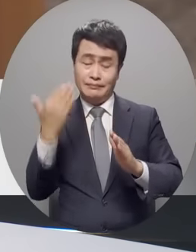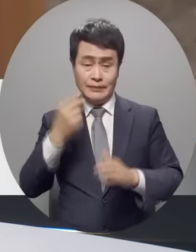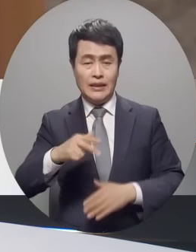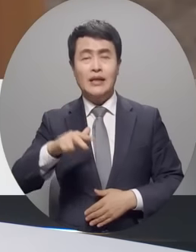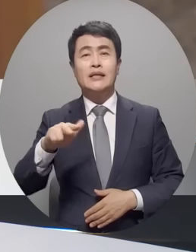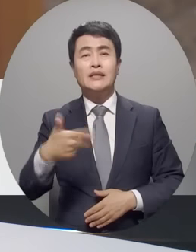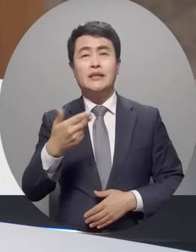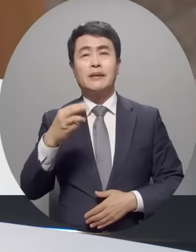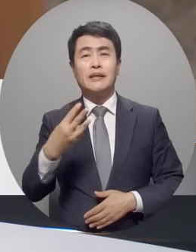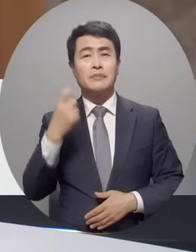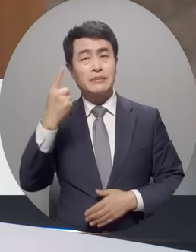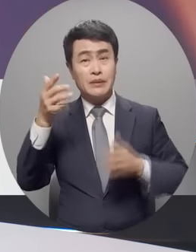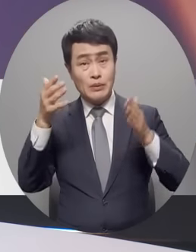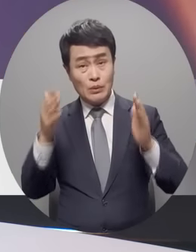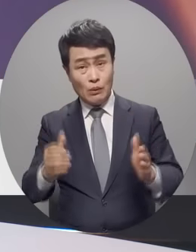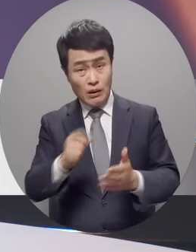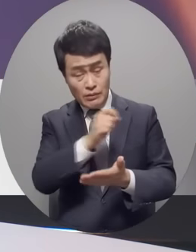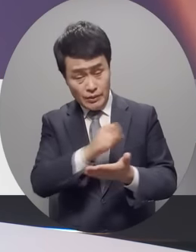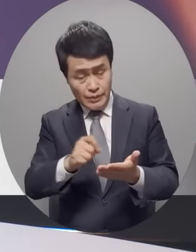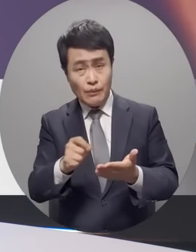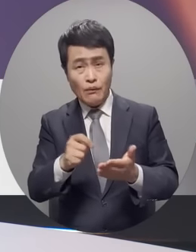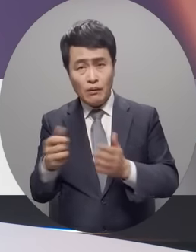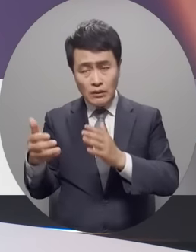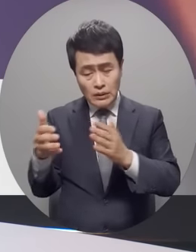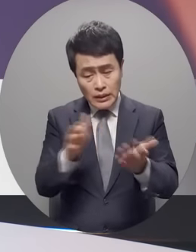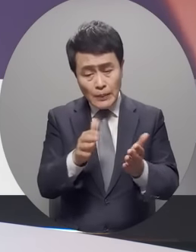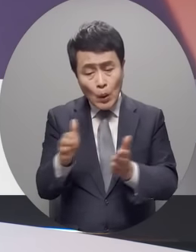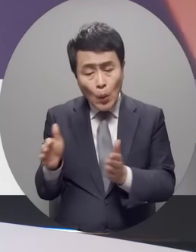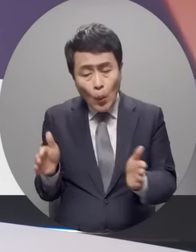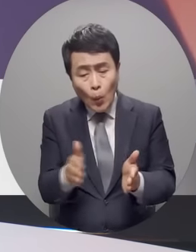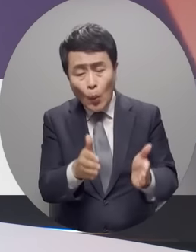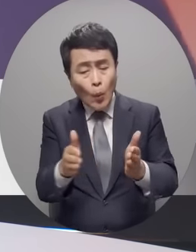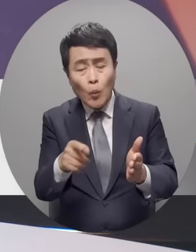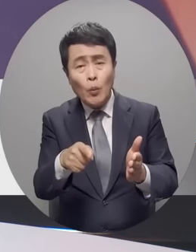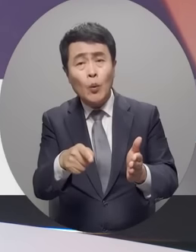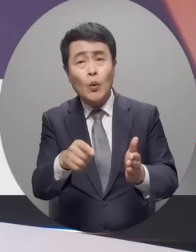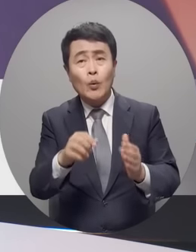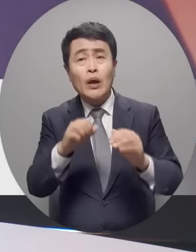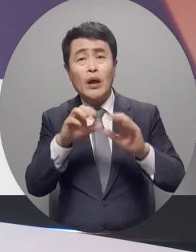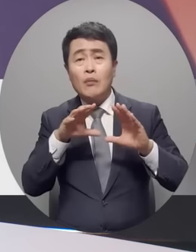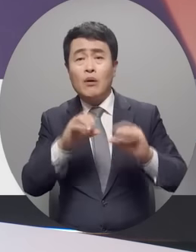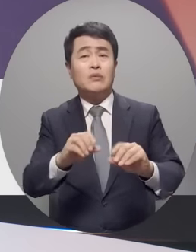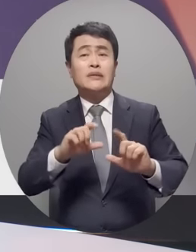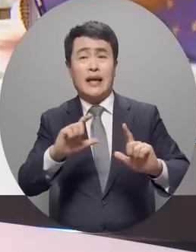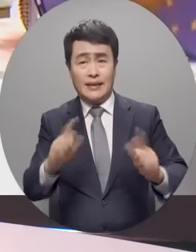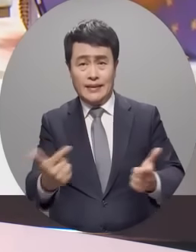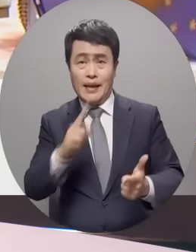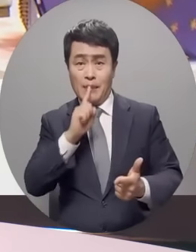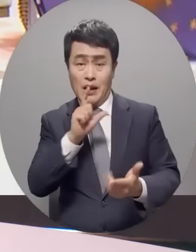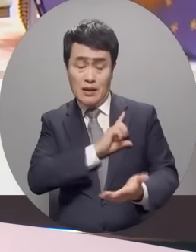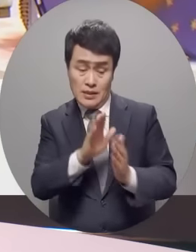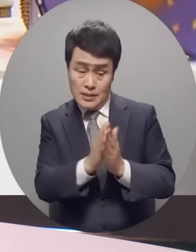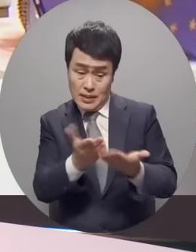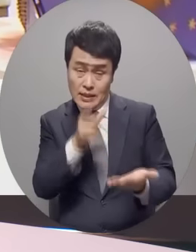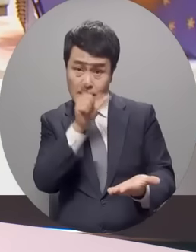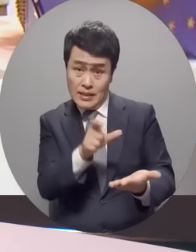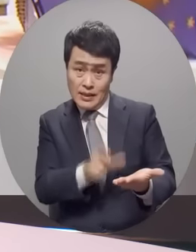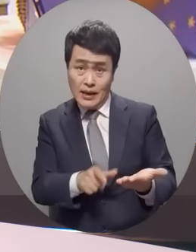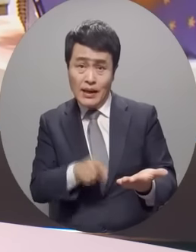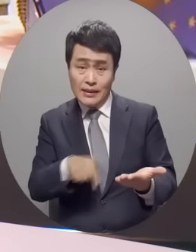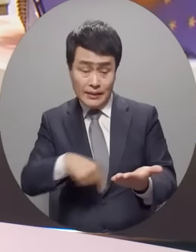730일 기록이 참사는 골목에 머물지 않는다라는 제목의 책에 담겼는데요. 고병찬 기자가